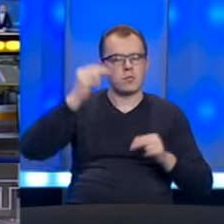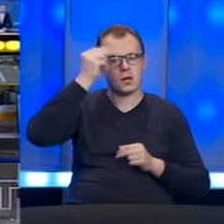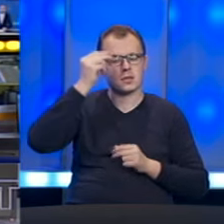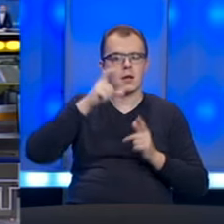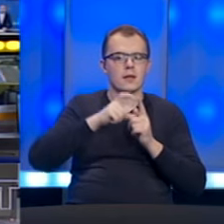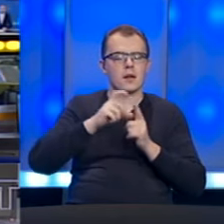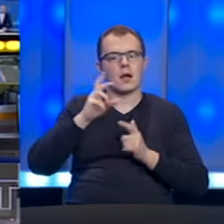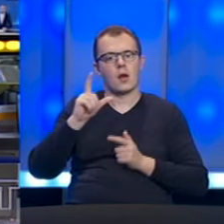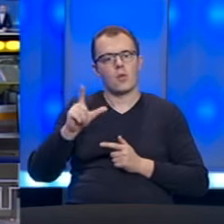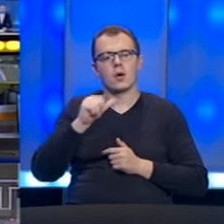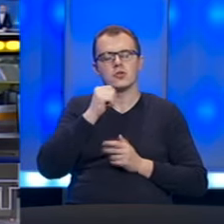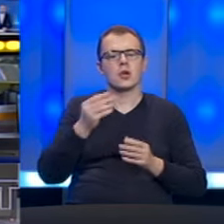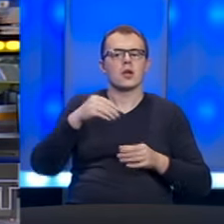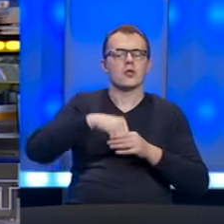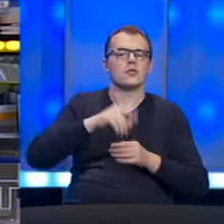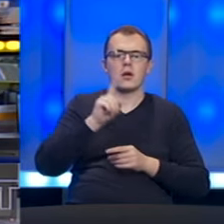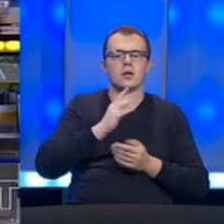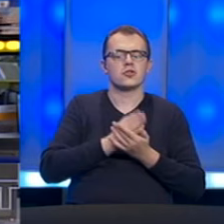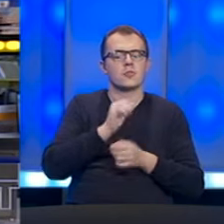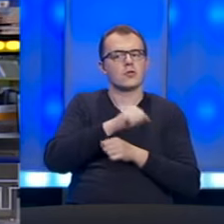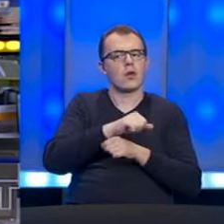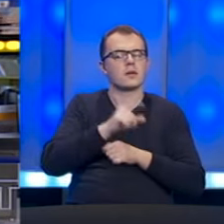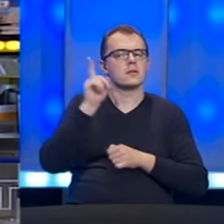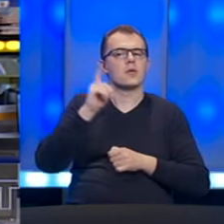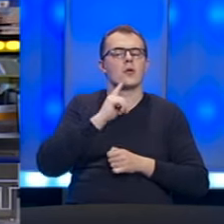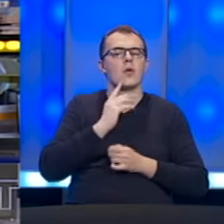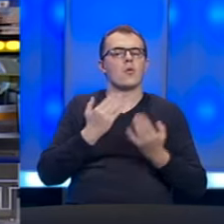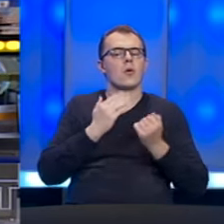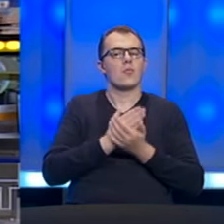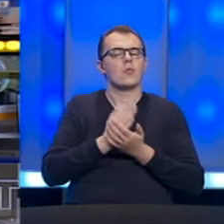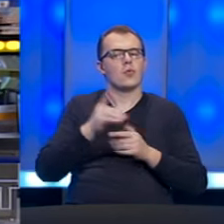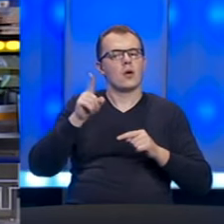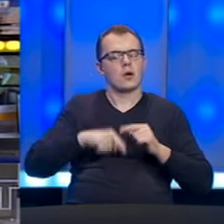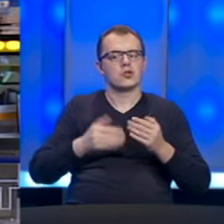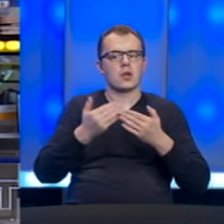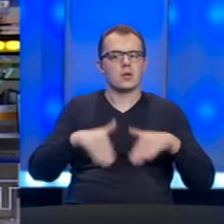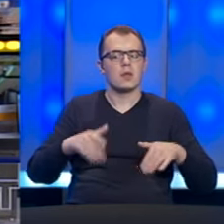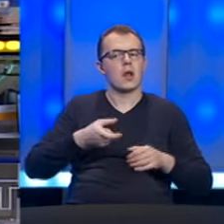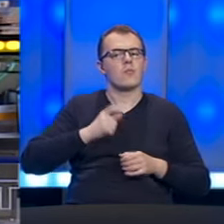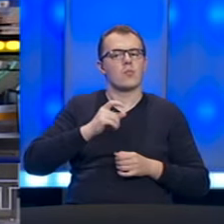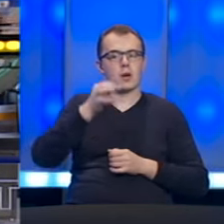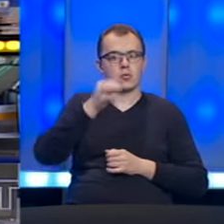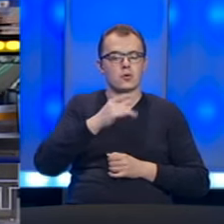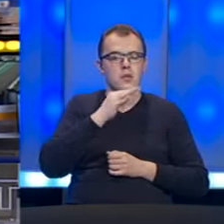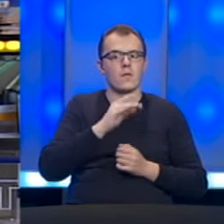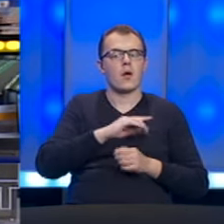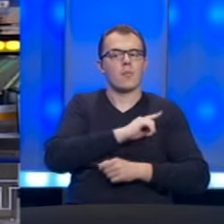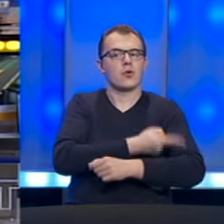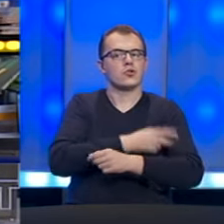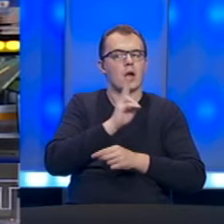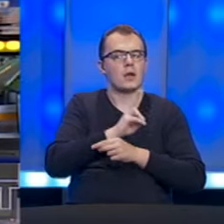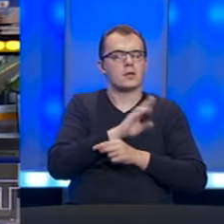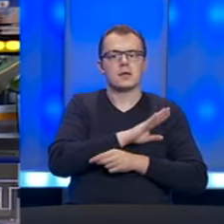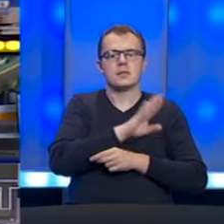Dragan Lukač i dodao da neće biti tolerancije za one koji budu kršili mjere. MUP kantona Sarajevo pojačao je nadzor